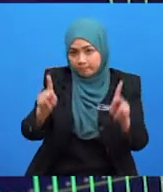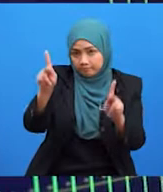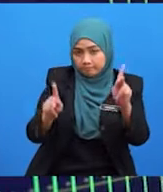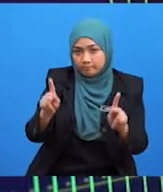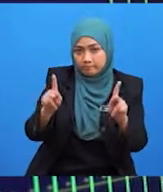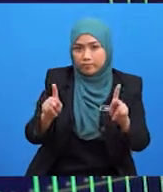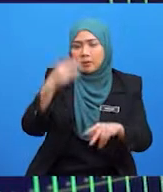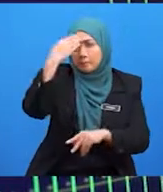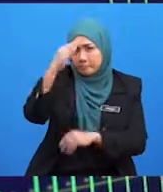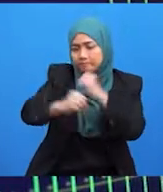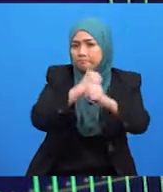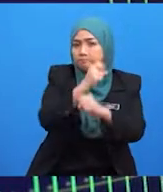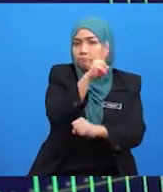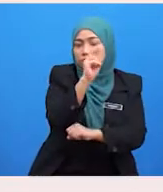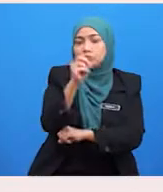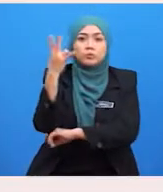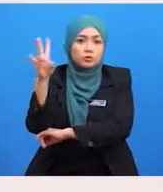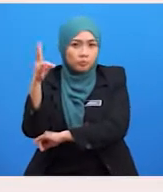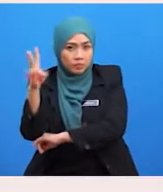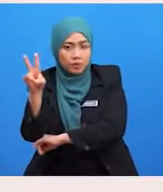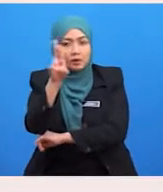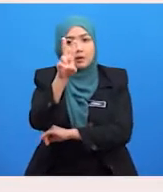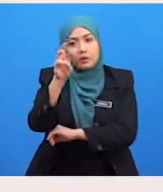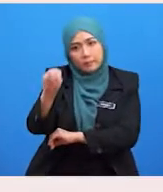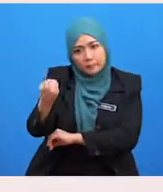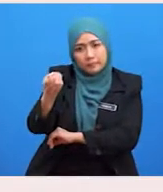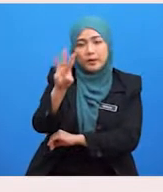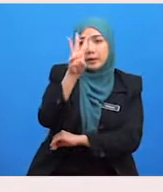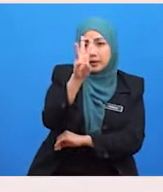bagi tahun 2017 ialah